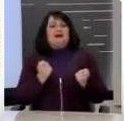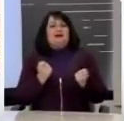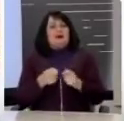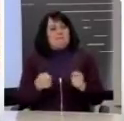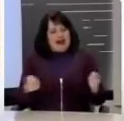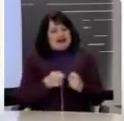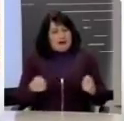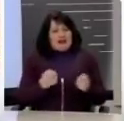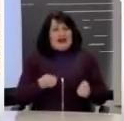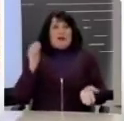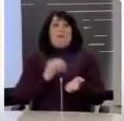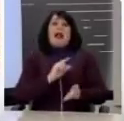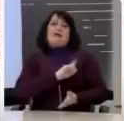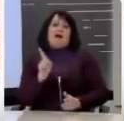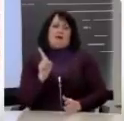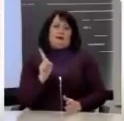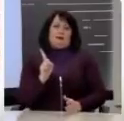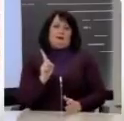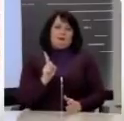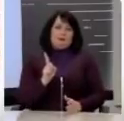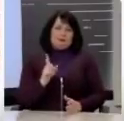μέτρα για να μην ξαναγίνουν.